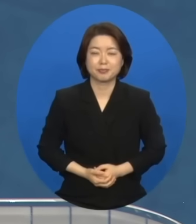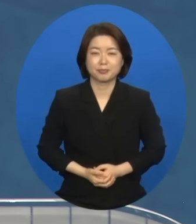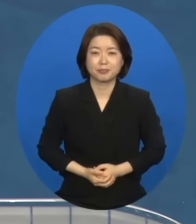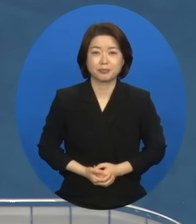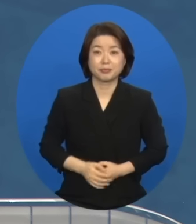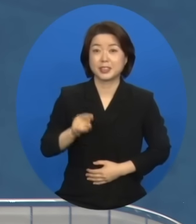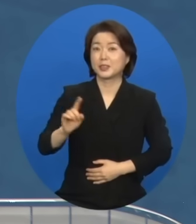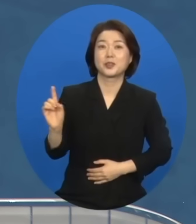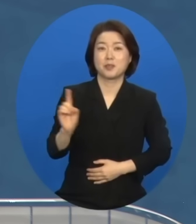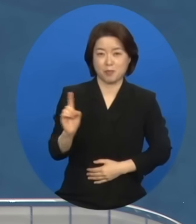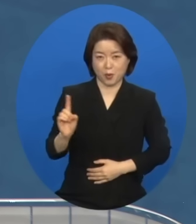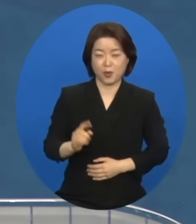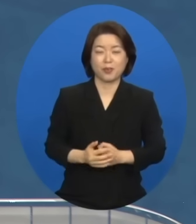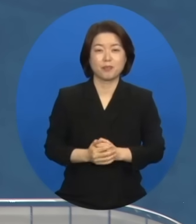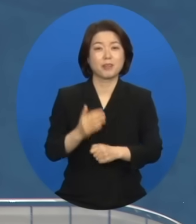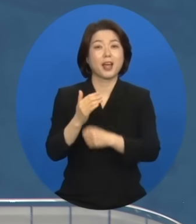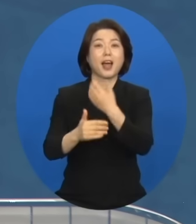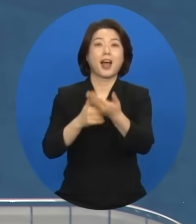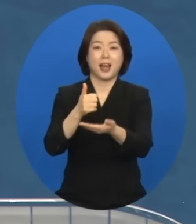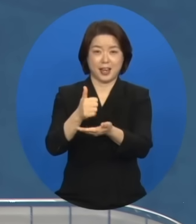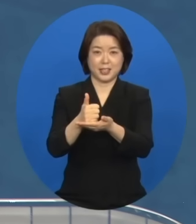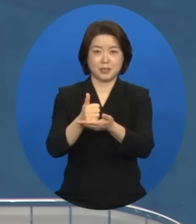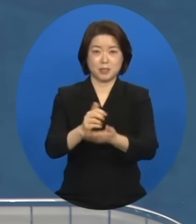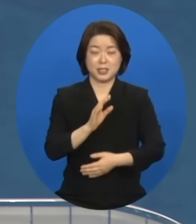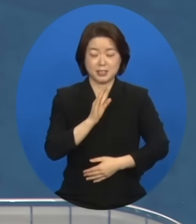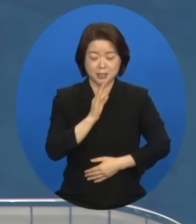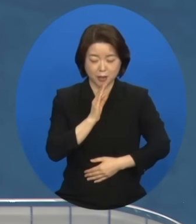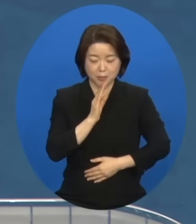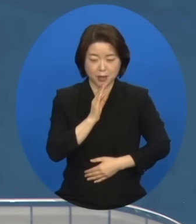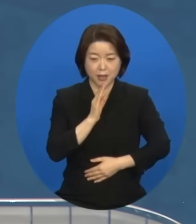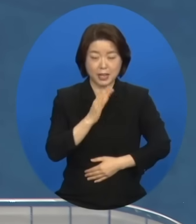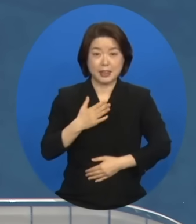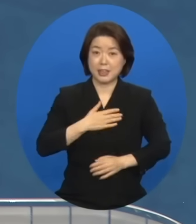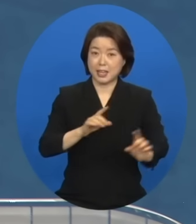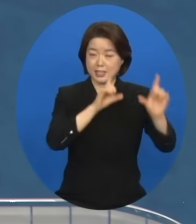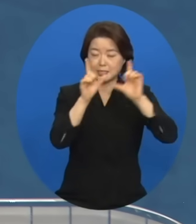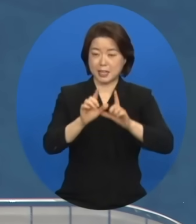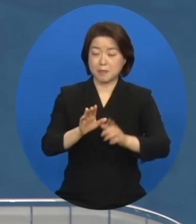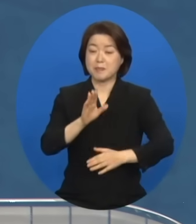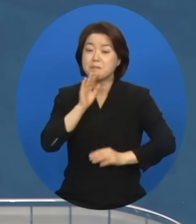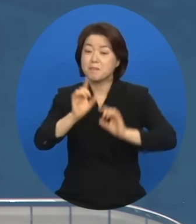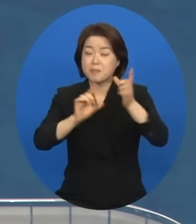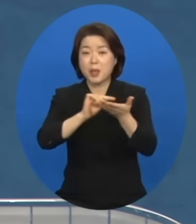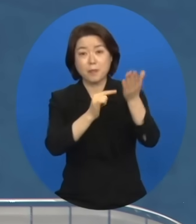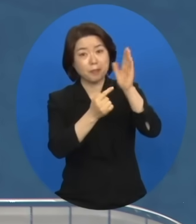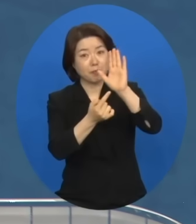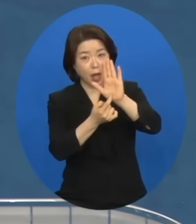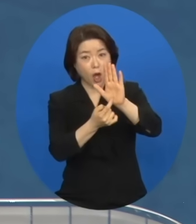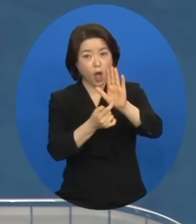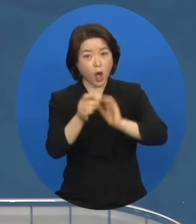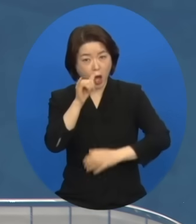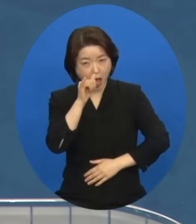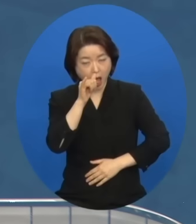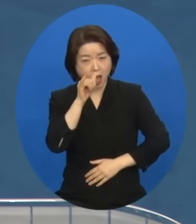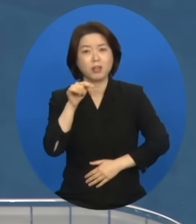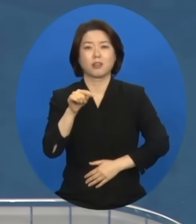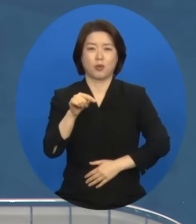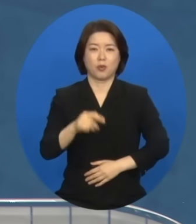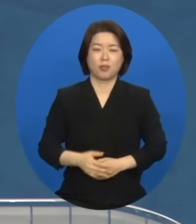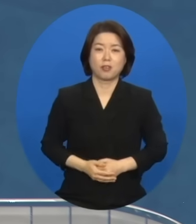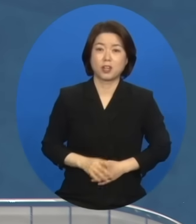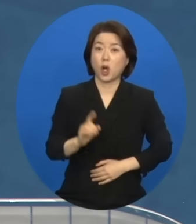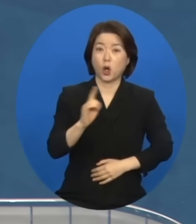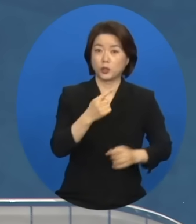그것이 뭐냐면 하나님이 정말 현실이시냐 하는 거죠. 제가 어느 교회 부흥회를 갔는데